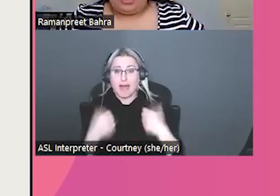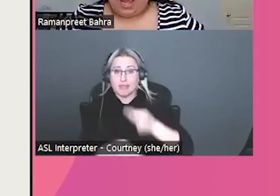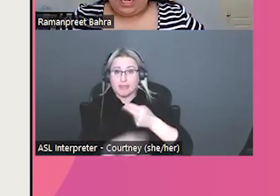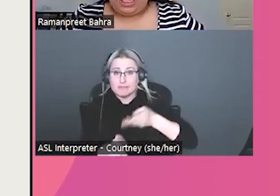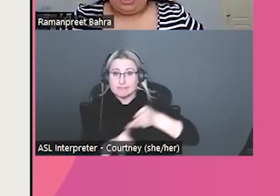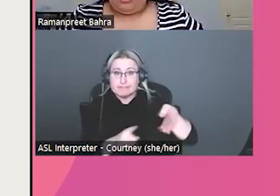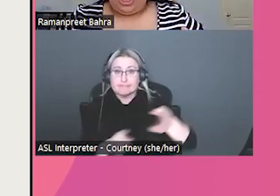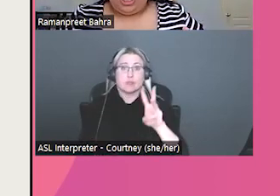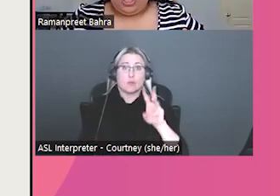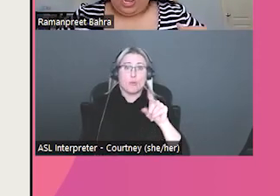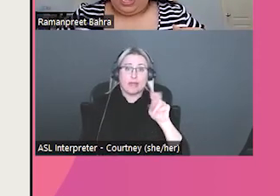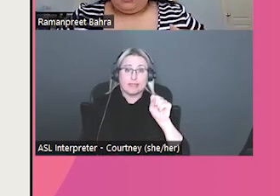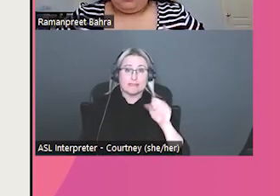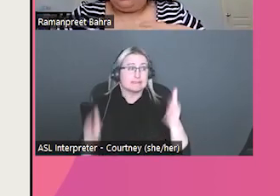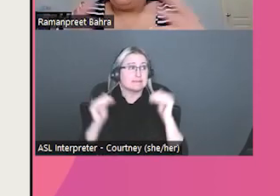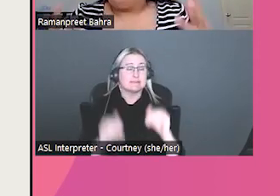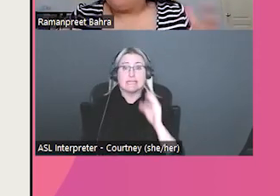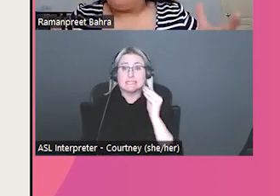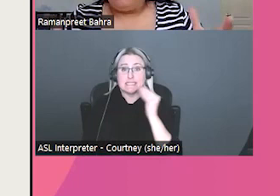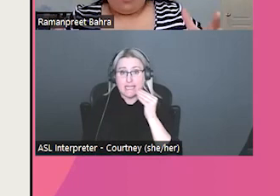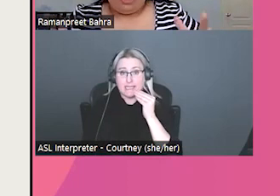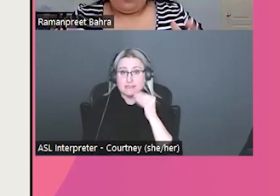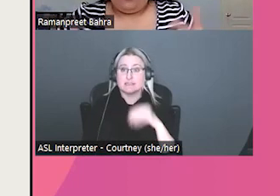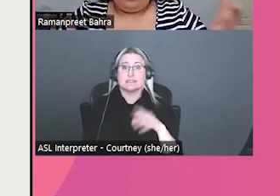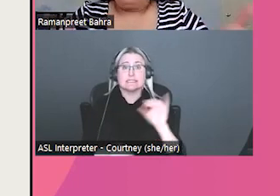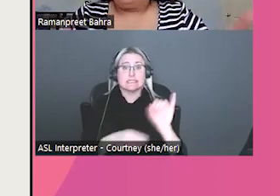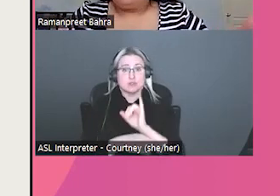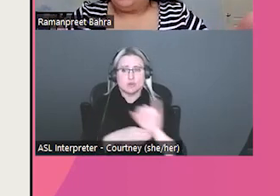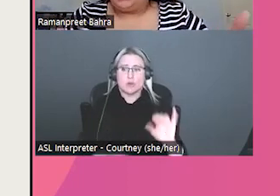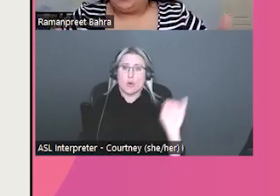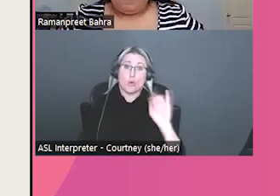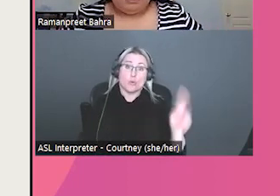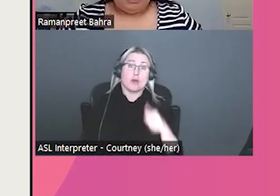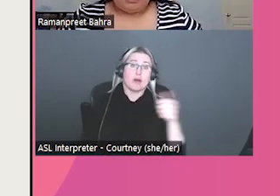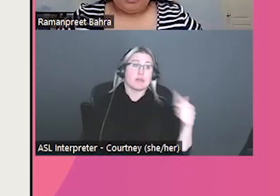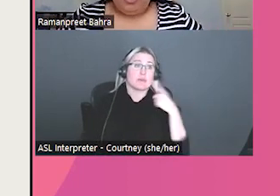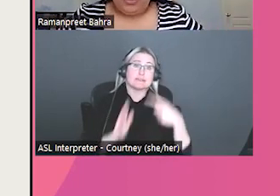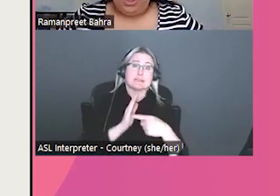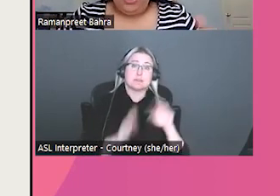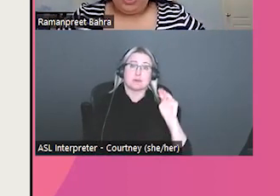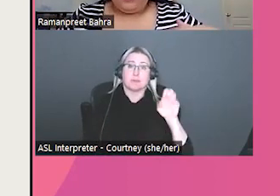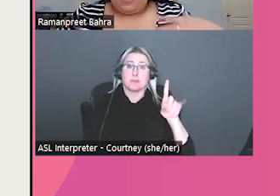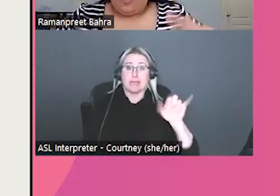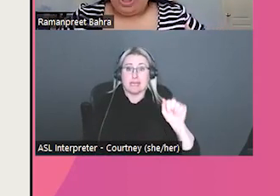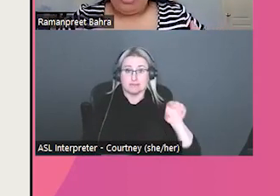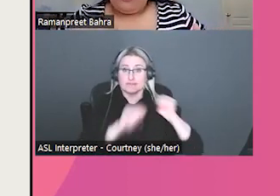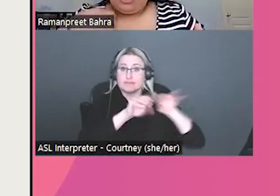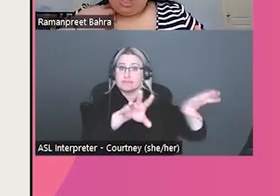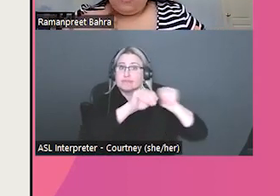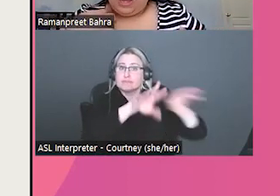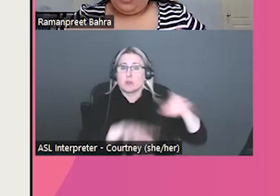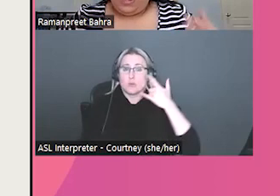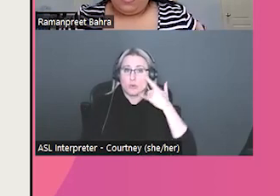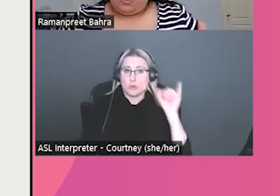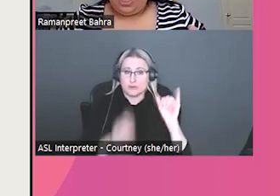heu, véhiculés dans divers espaces, l'industrie du régime, l'industrie de la santé, l'industrie de